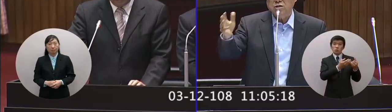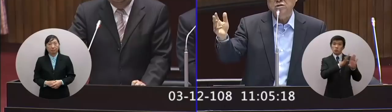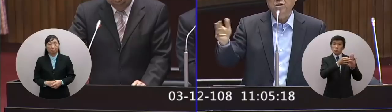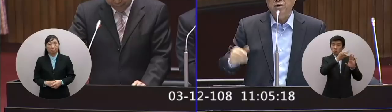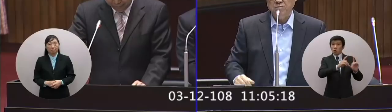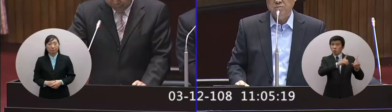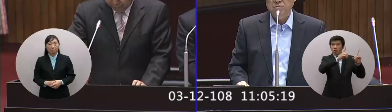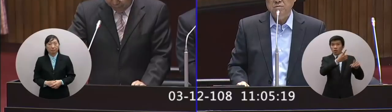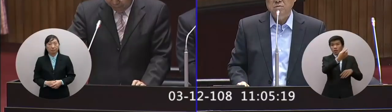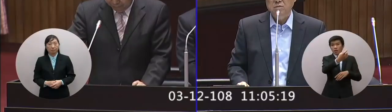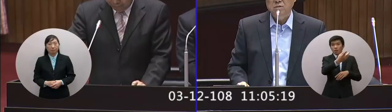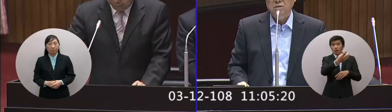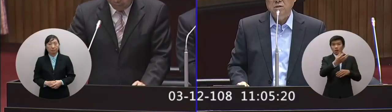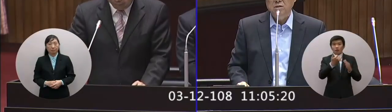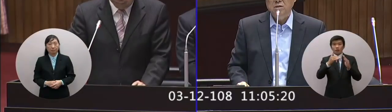学校要自筹裁员。